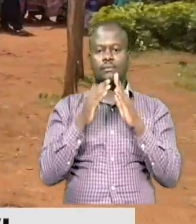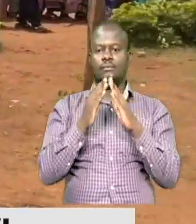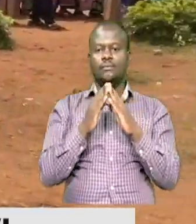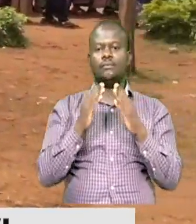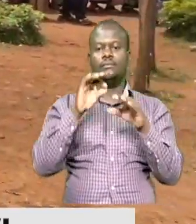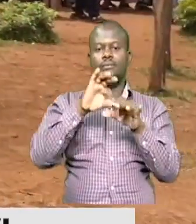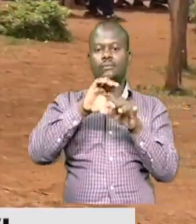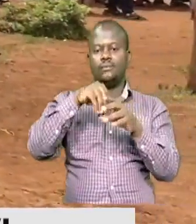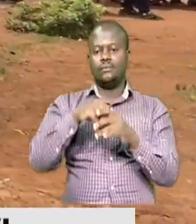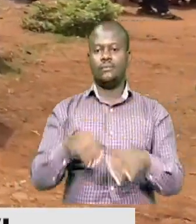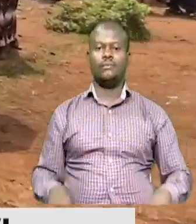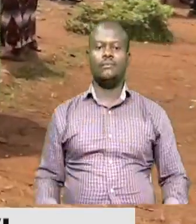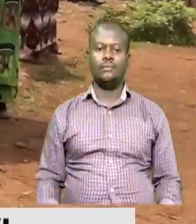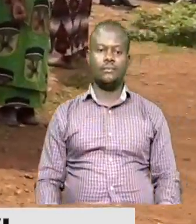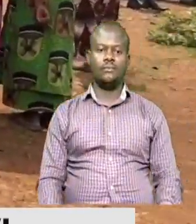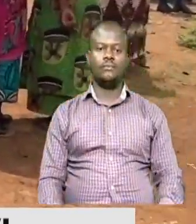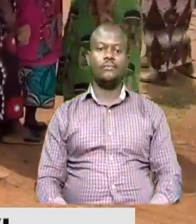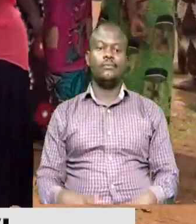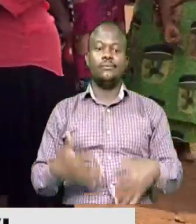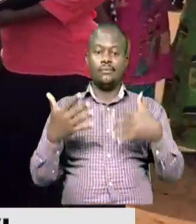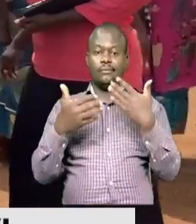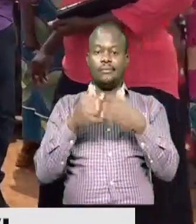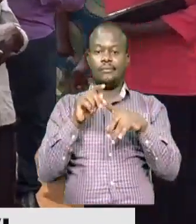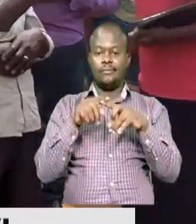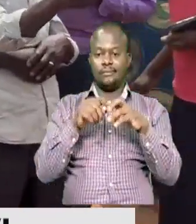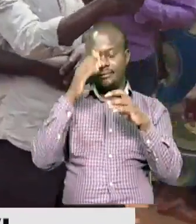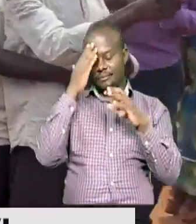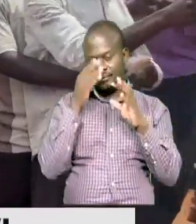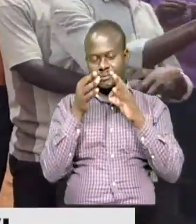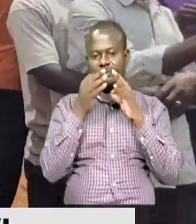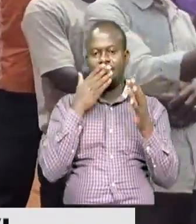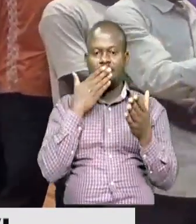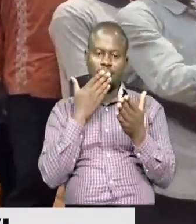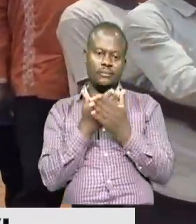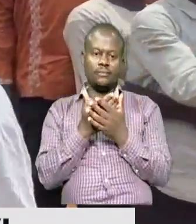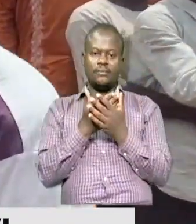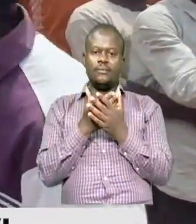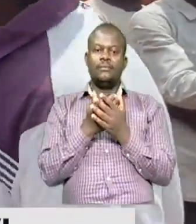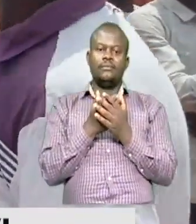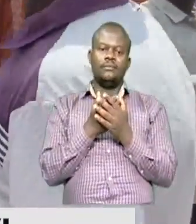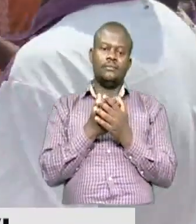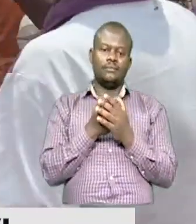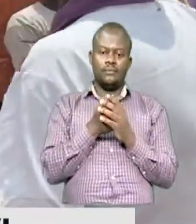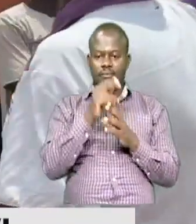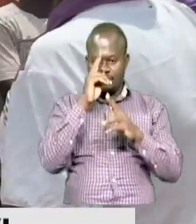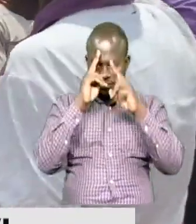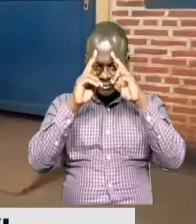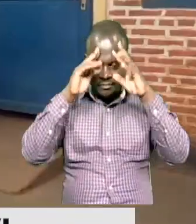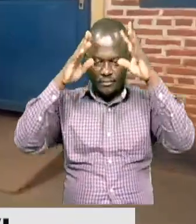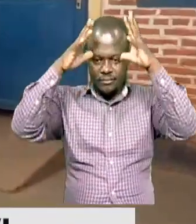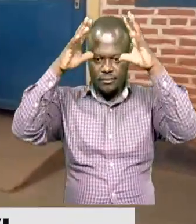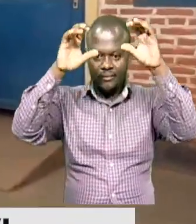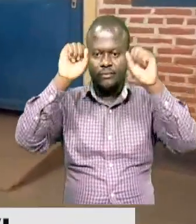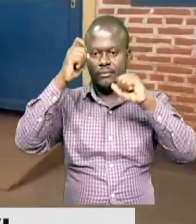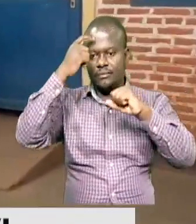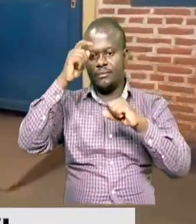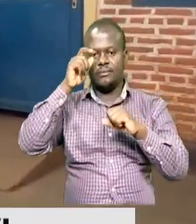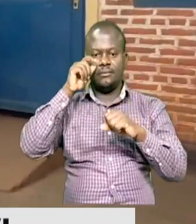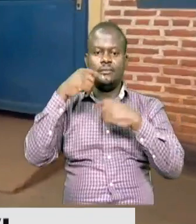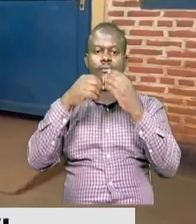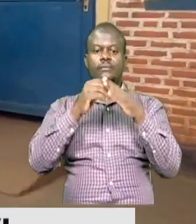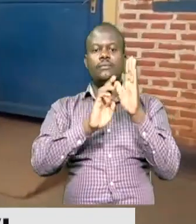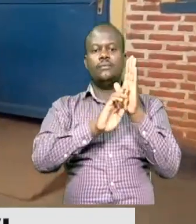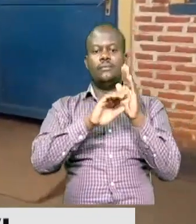tumutoreye. Murakoze. Bo bitewe no kumenya gusobanura neza imigabo n'ibigambi ya nyakubahwa, ndumva mfite icyizere ko n'umwe nzakomeza kumuhagarara mu